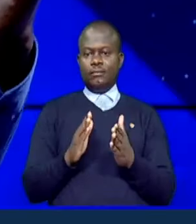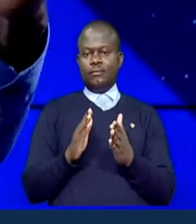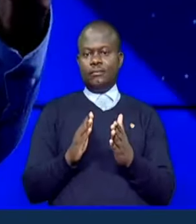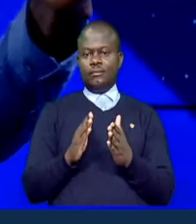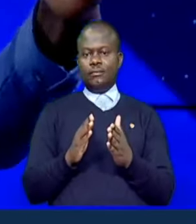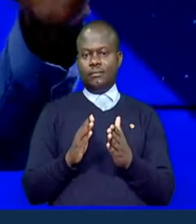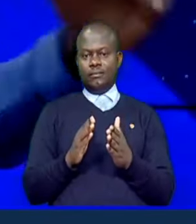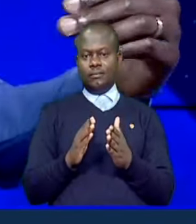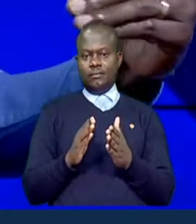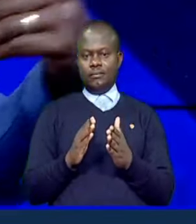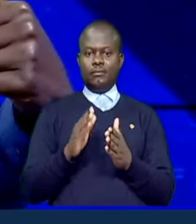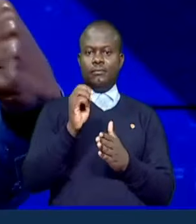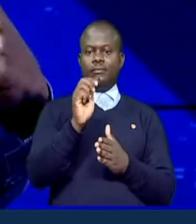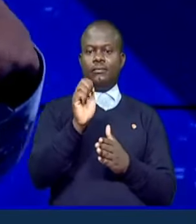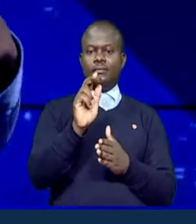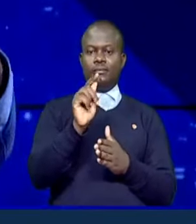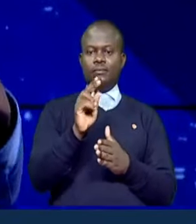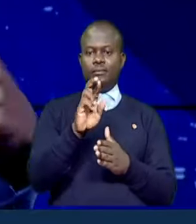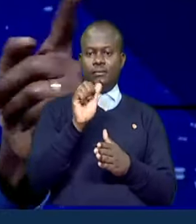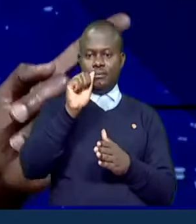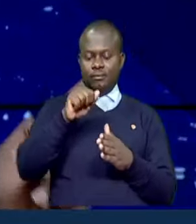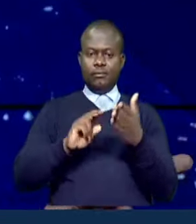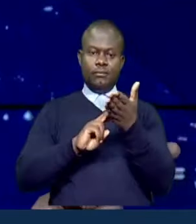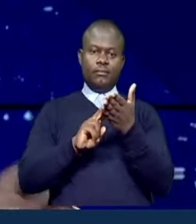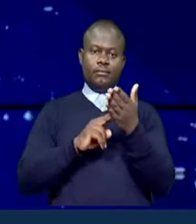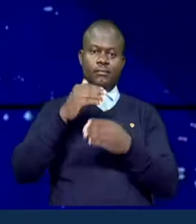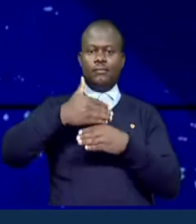bya zamutukura n'ahandi bashobora gukoresha